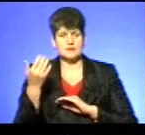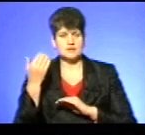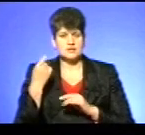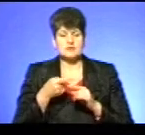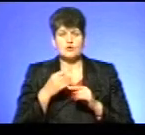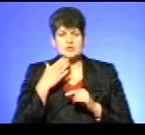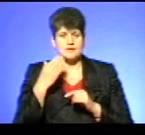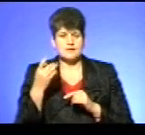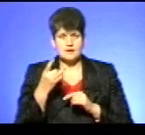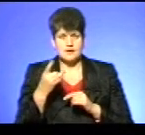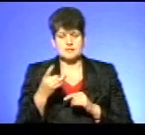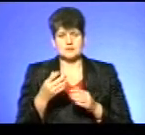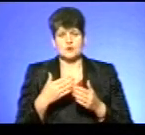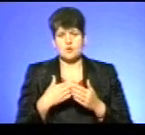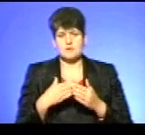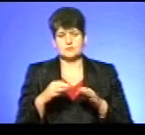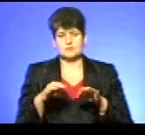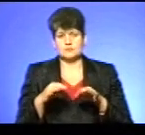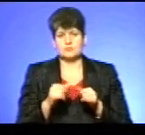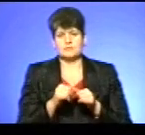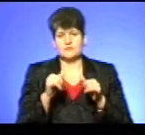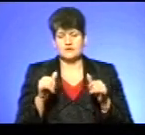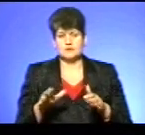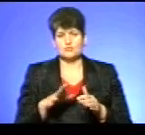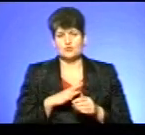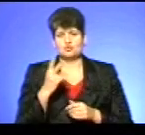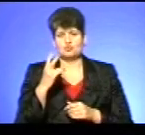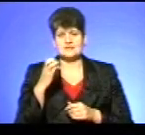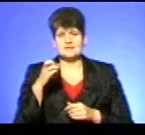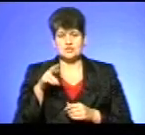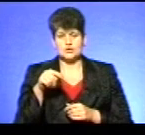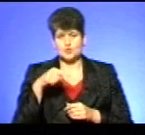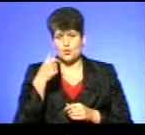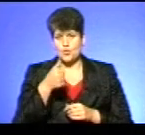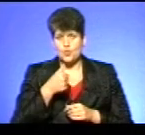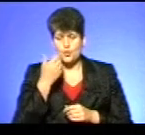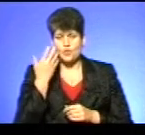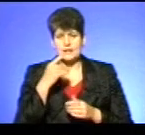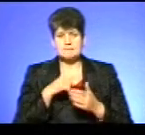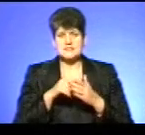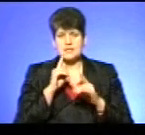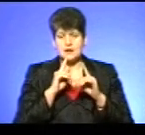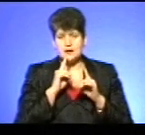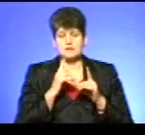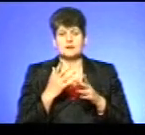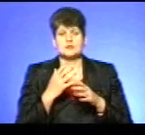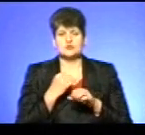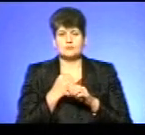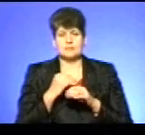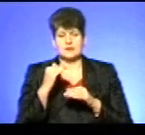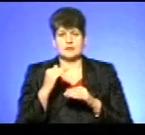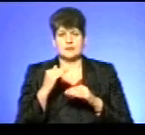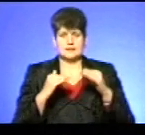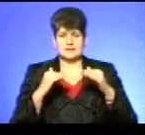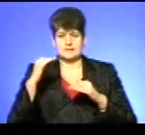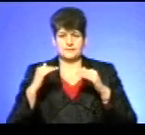останній вартість проїзду у громадському транспорті Тернополя підвищили 2 січня цього року, коли міська рада ввела диференційований тариф на